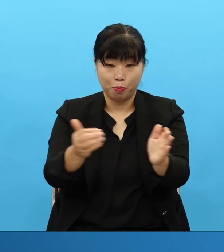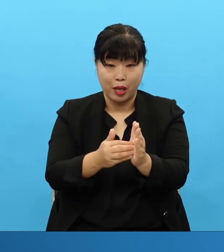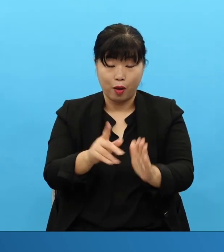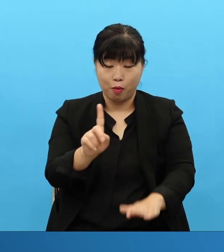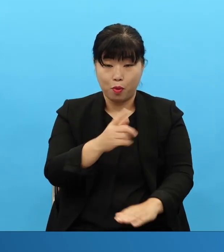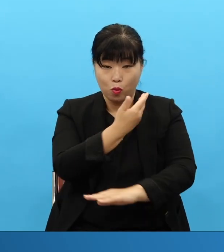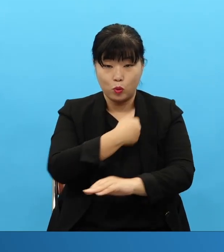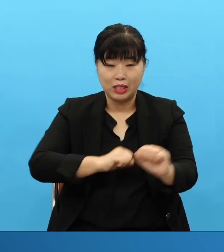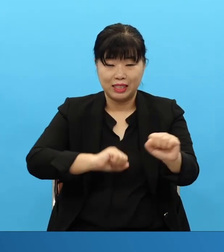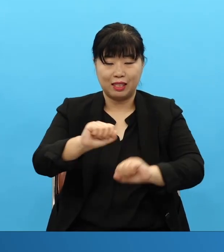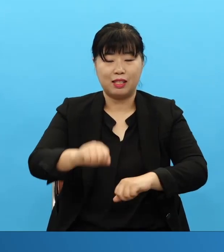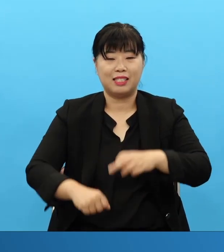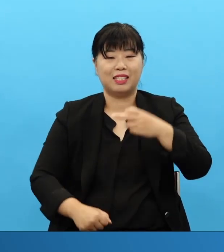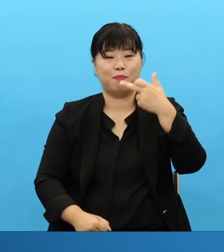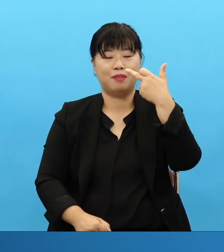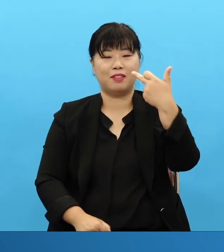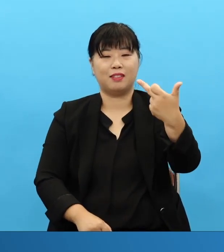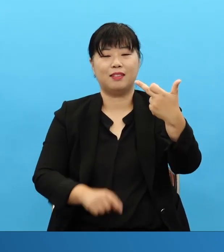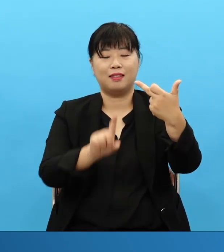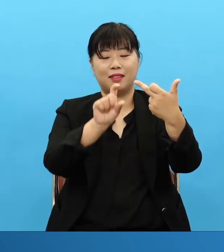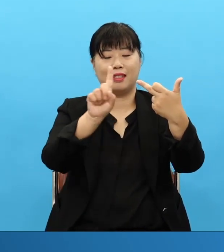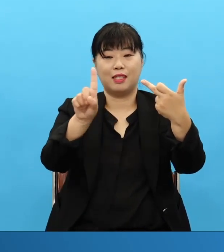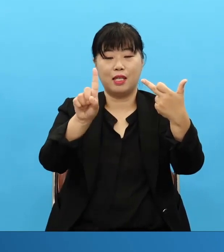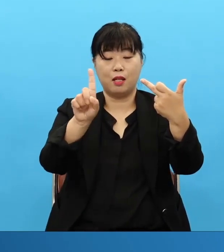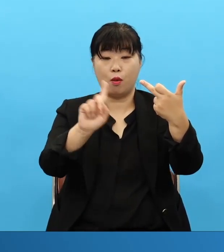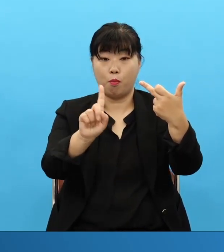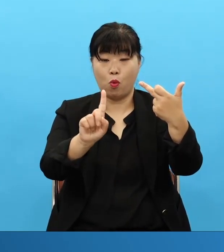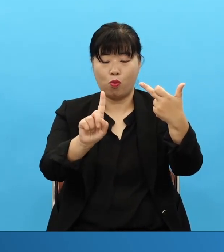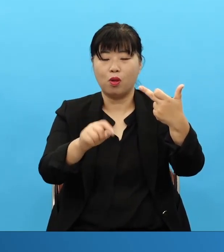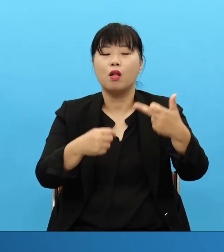미래 준비를 한 겁니다. They prepared the future.